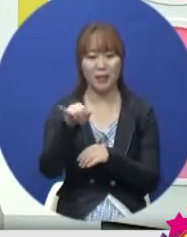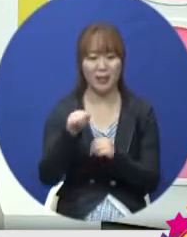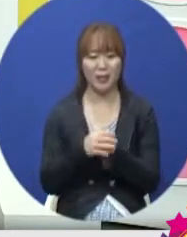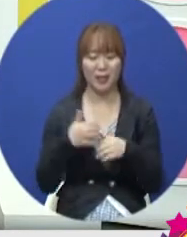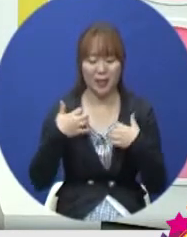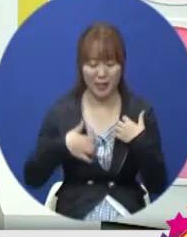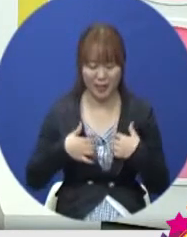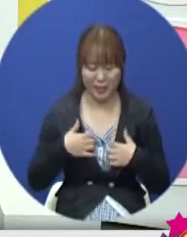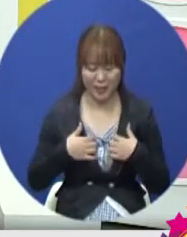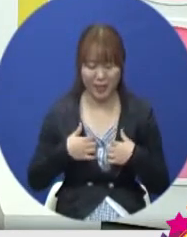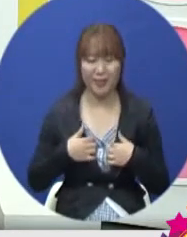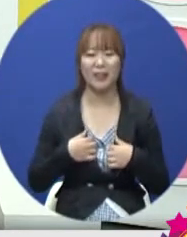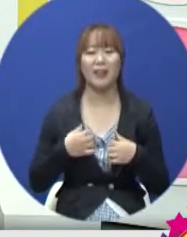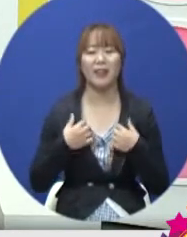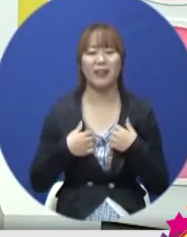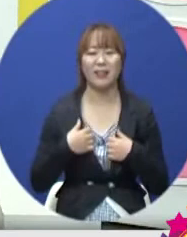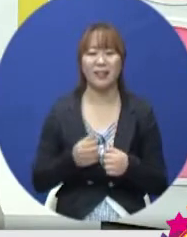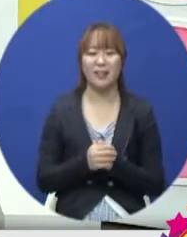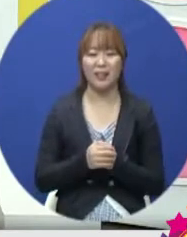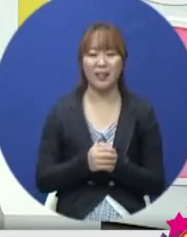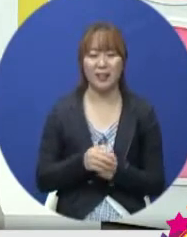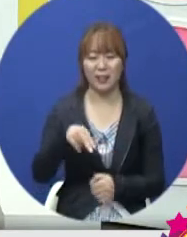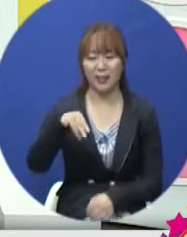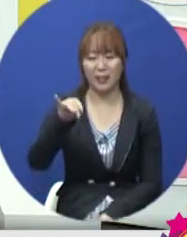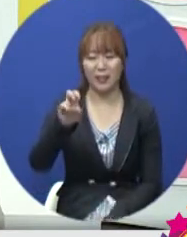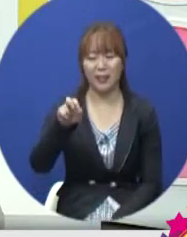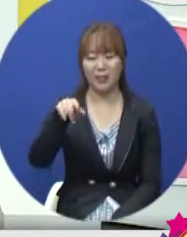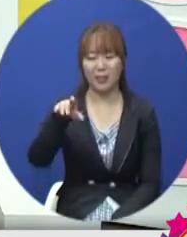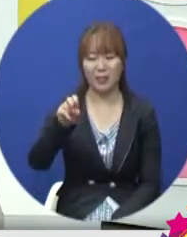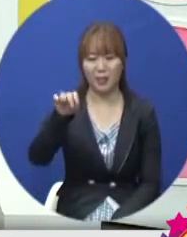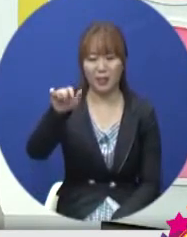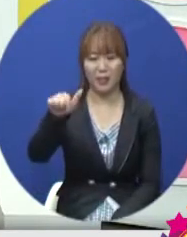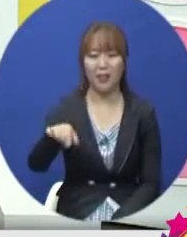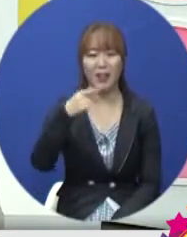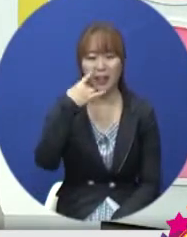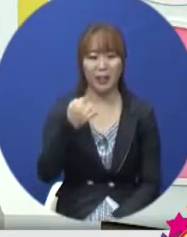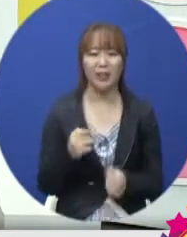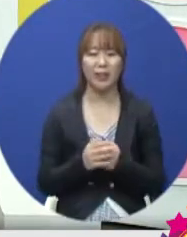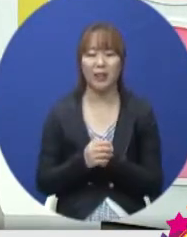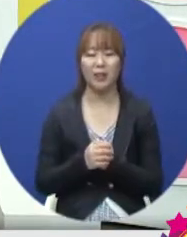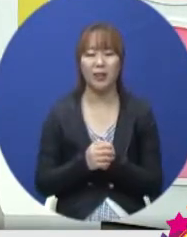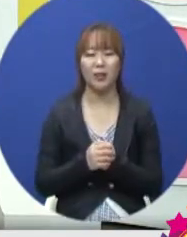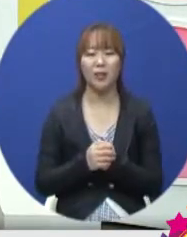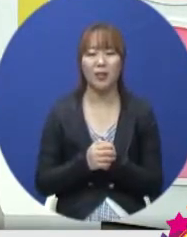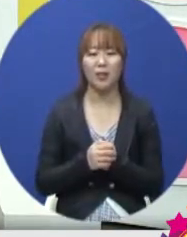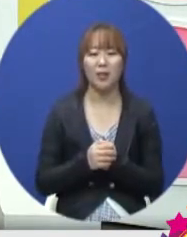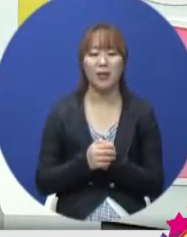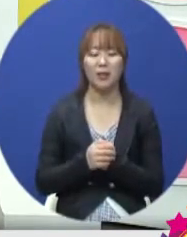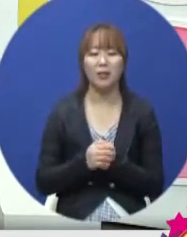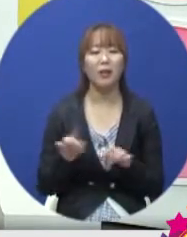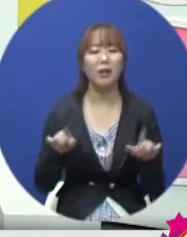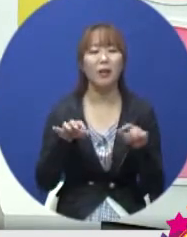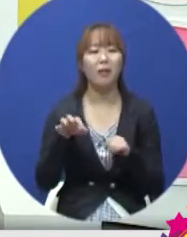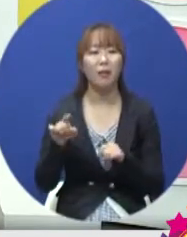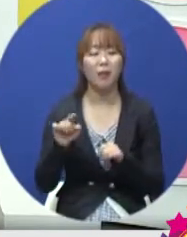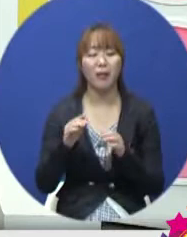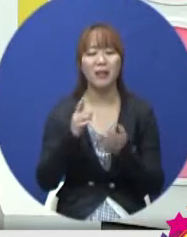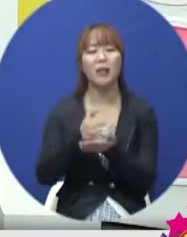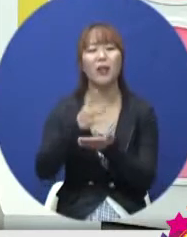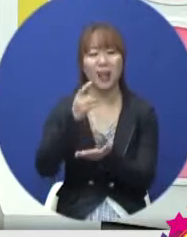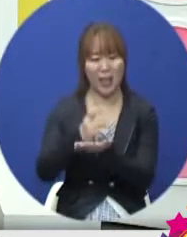반갑습니다. 반갑습니다. 신정숙 어머님. 예. 어디 사셨더라?